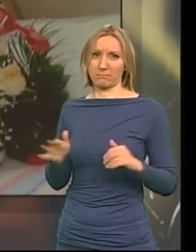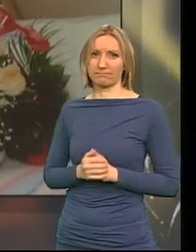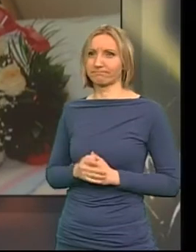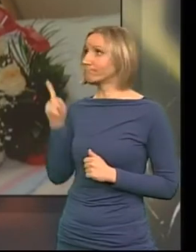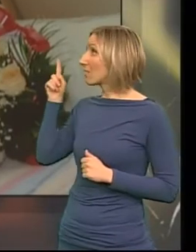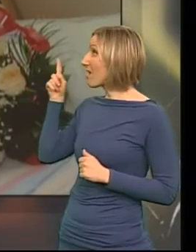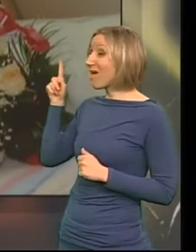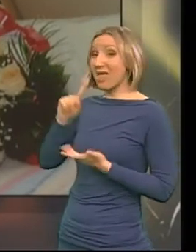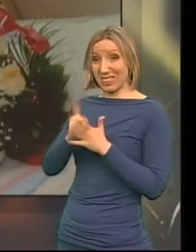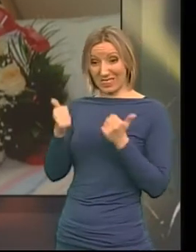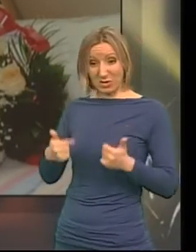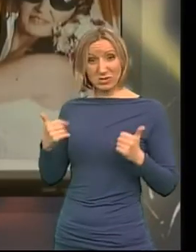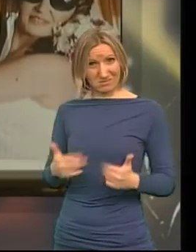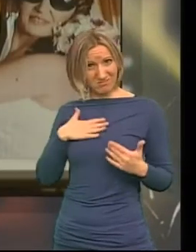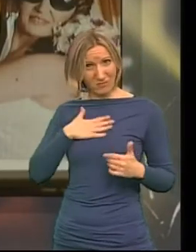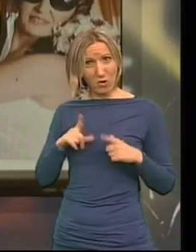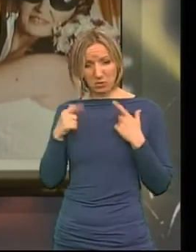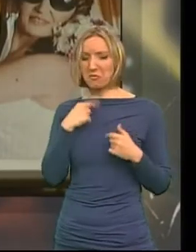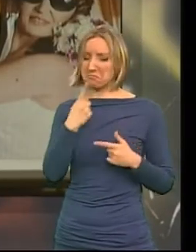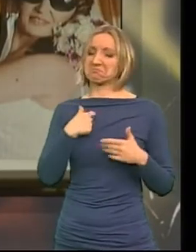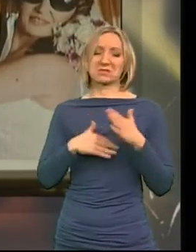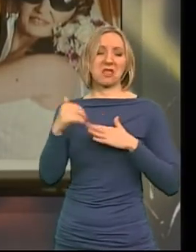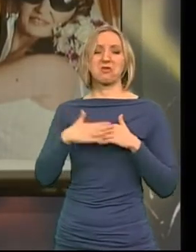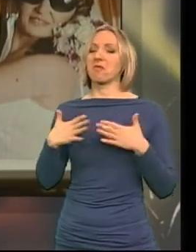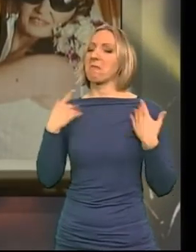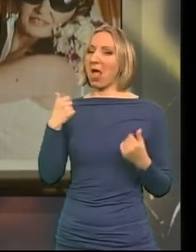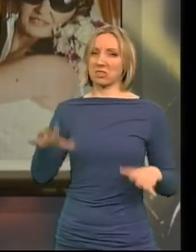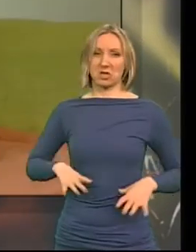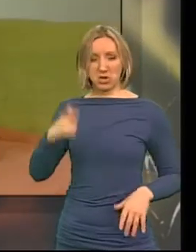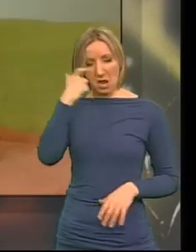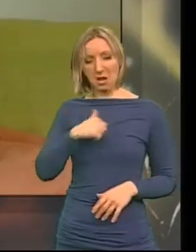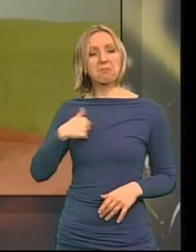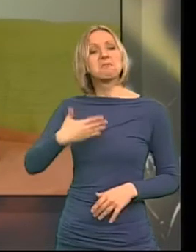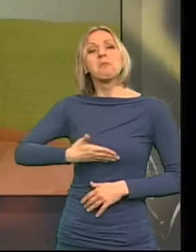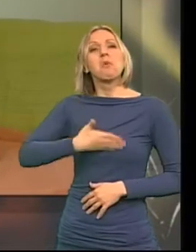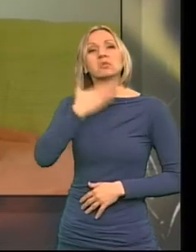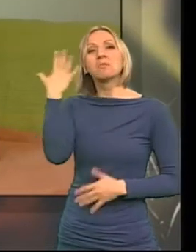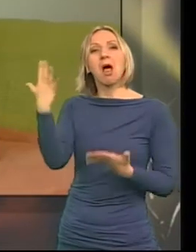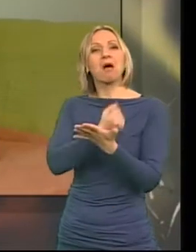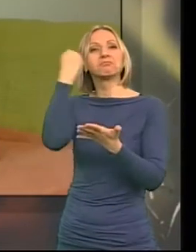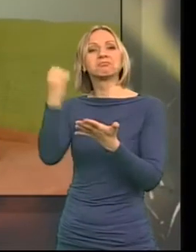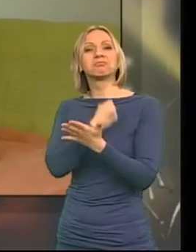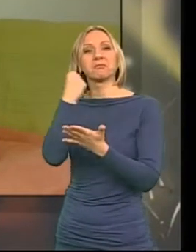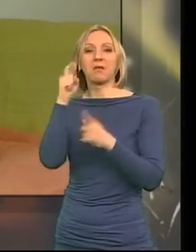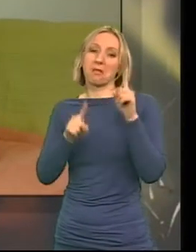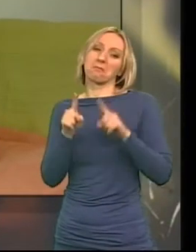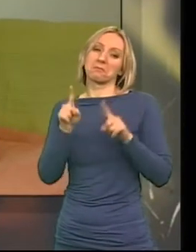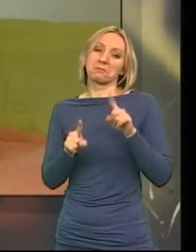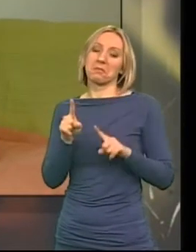bi opisala svoj život kao zadovoljna mlada žena koja je uspela da ostvari neke, za